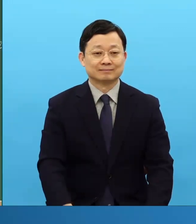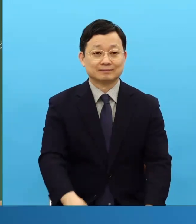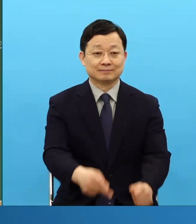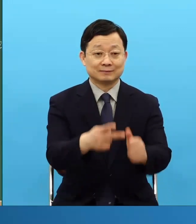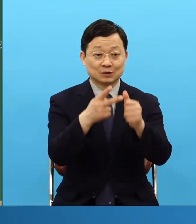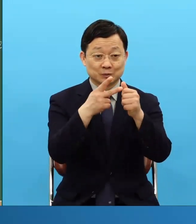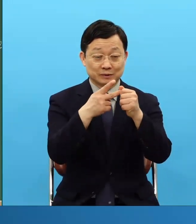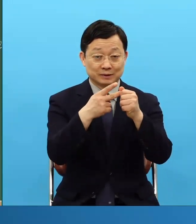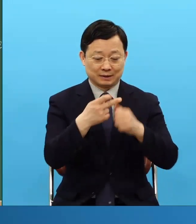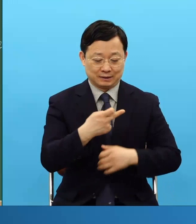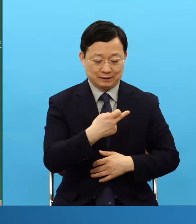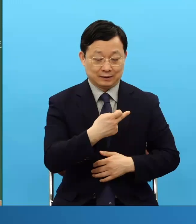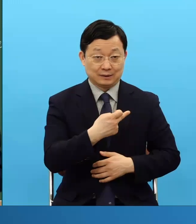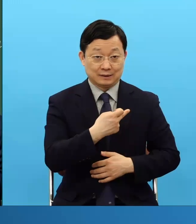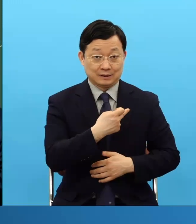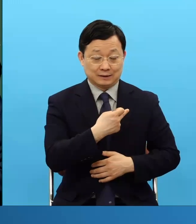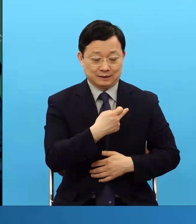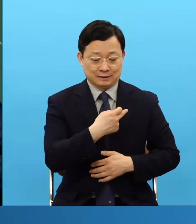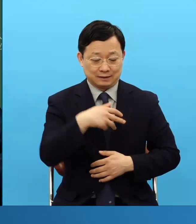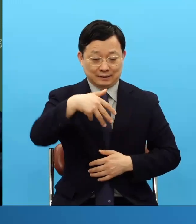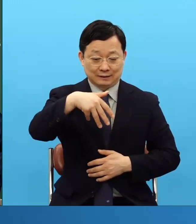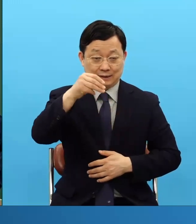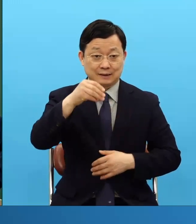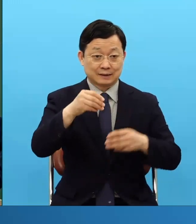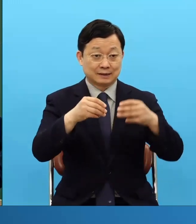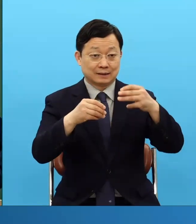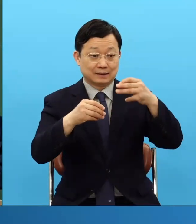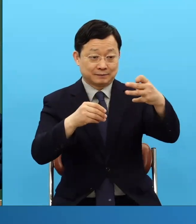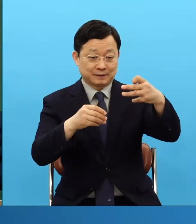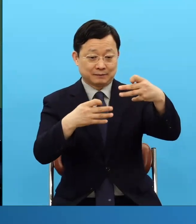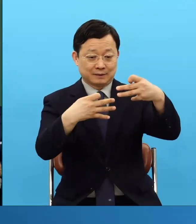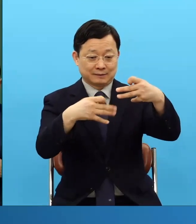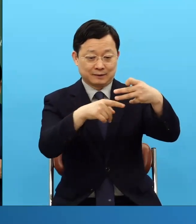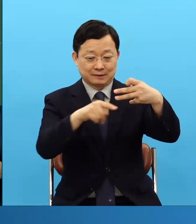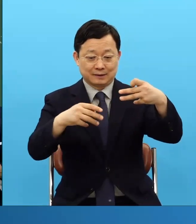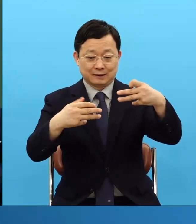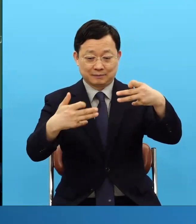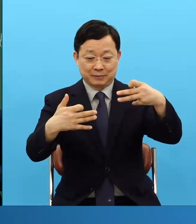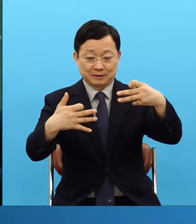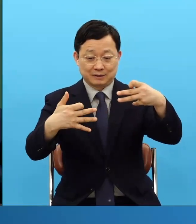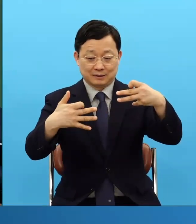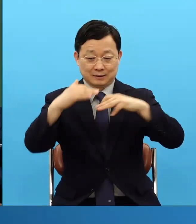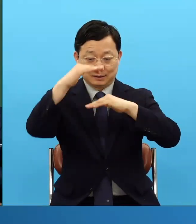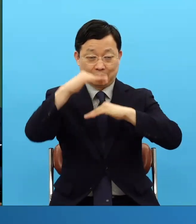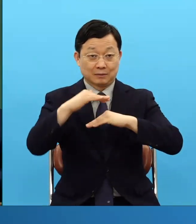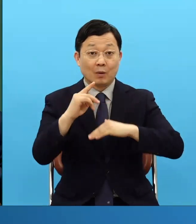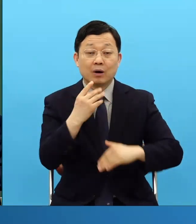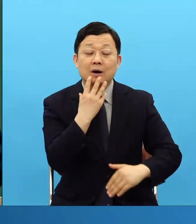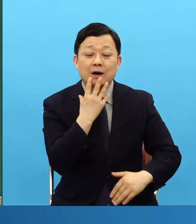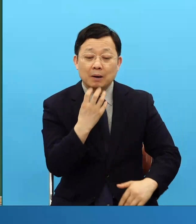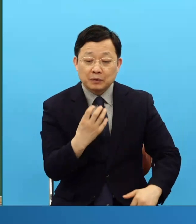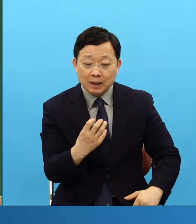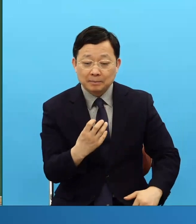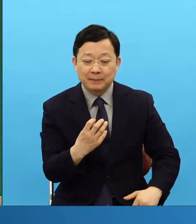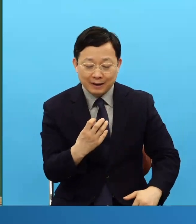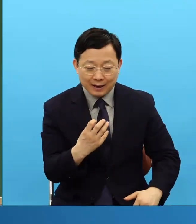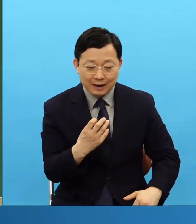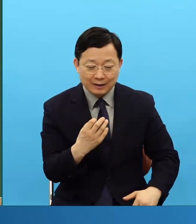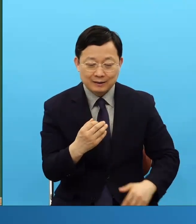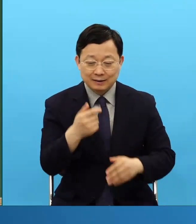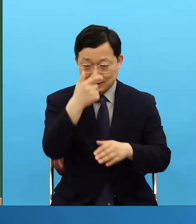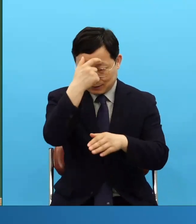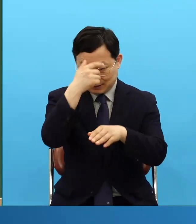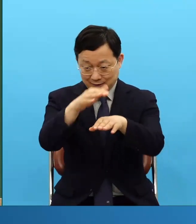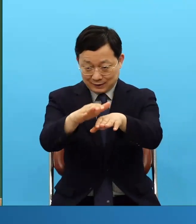아브라함이 그 축복 속으로 들어간 겁니다. Abraham entered into that blessing in Genesis 13. 예, 단을 쌓기를 시작했어요. He began